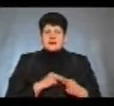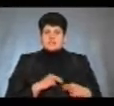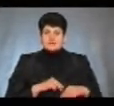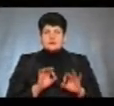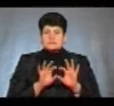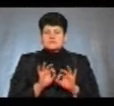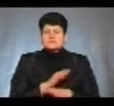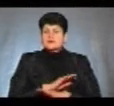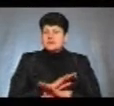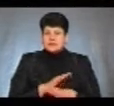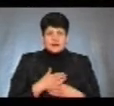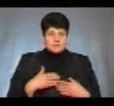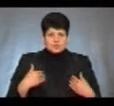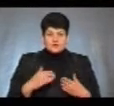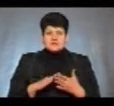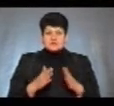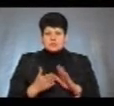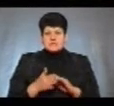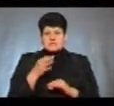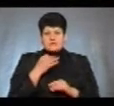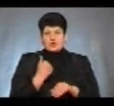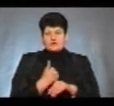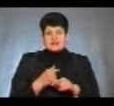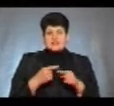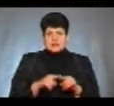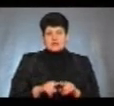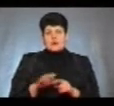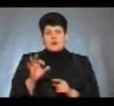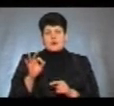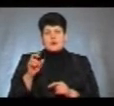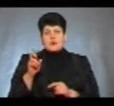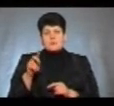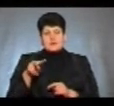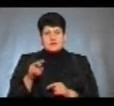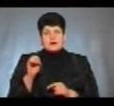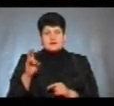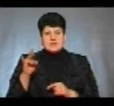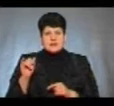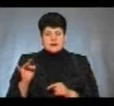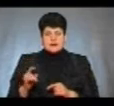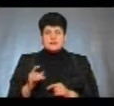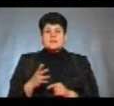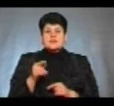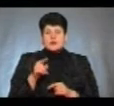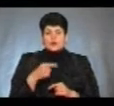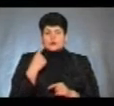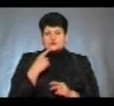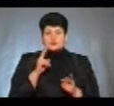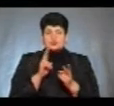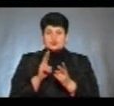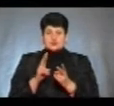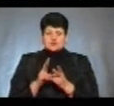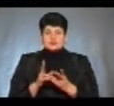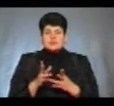не будуть. Ситуацію телефоном прокоментував головний інженер Тернопільобленерго Степан Бартків. За його словами, на особисту зустріч із